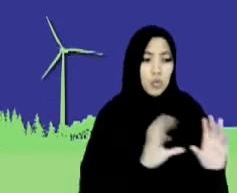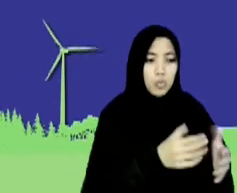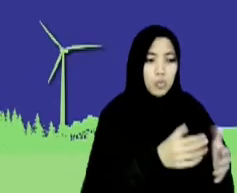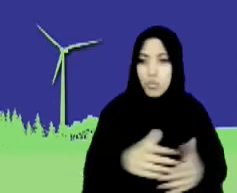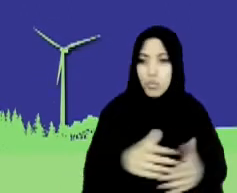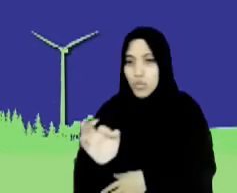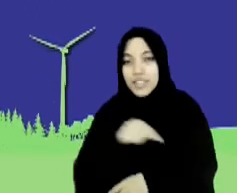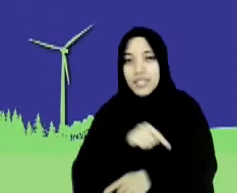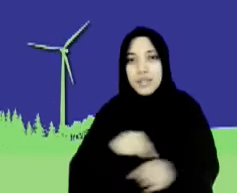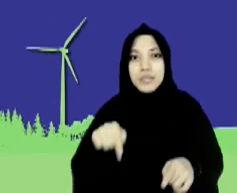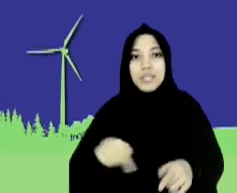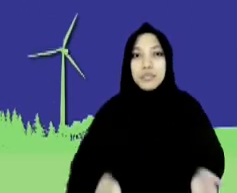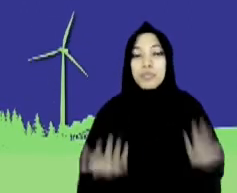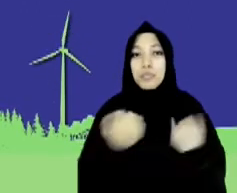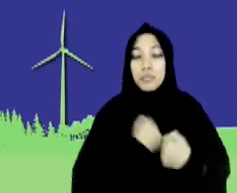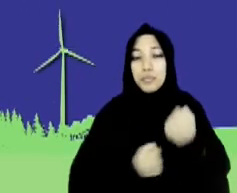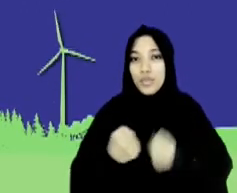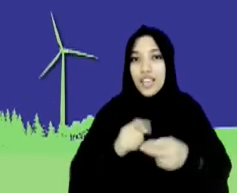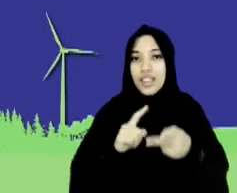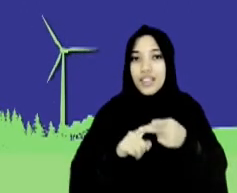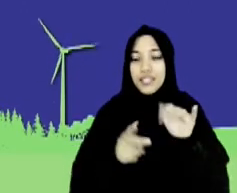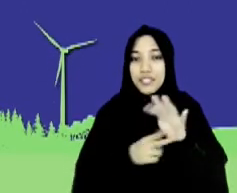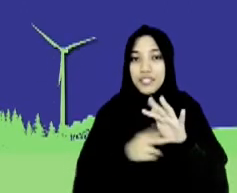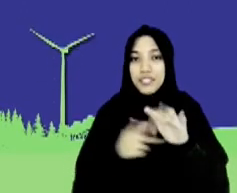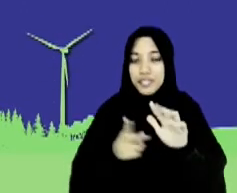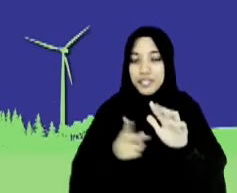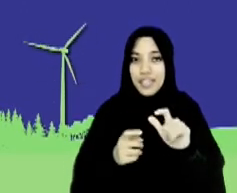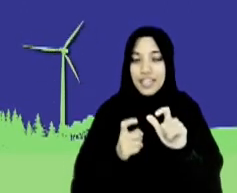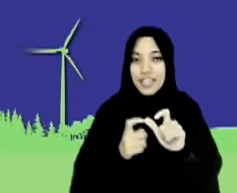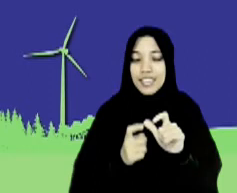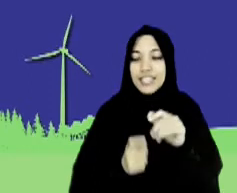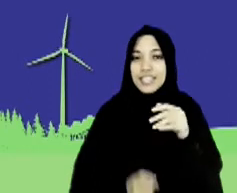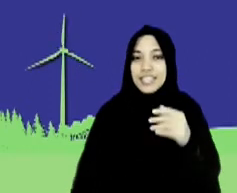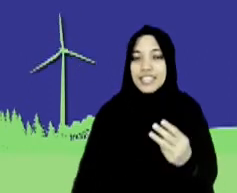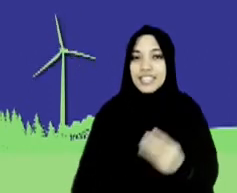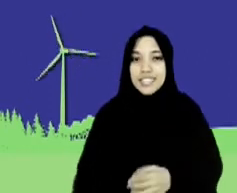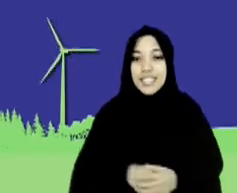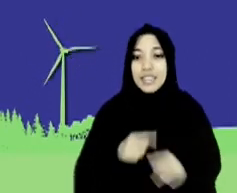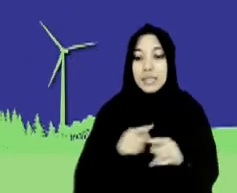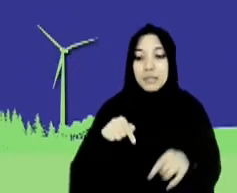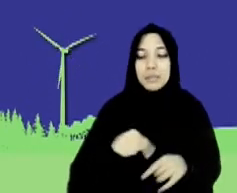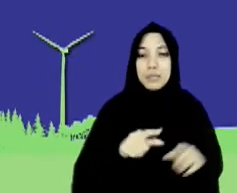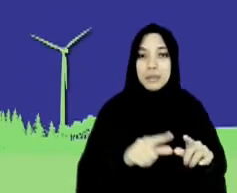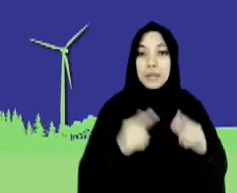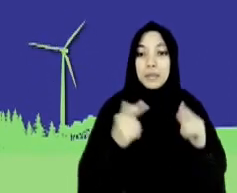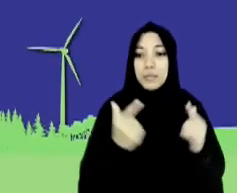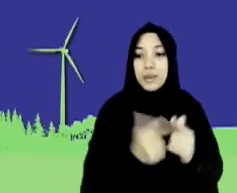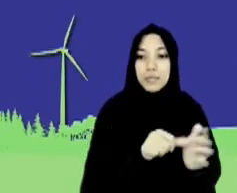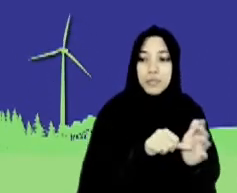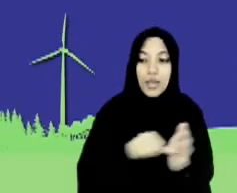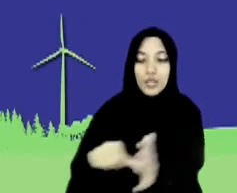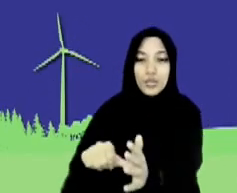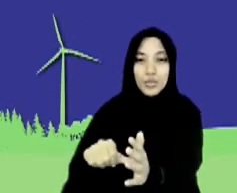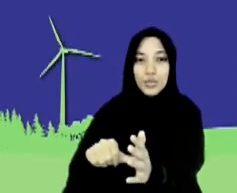industry tapi justru kita adalah eh sebuah eh institution yang memang membantu e